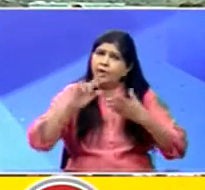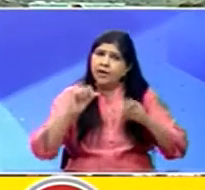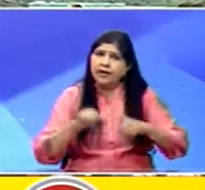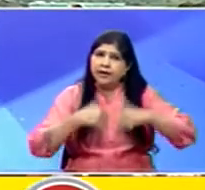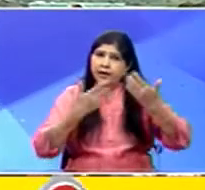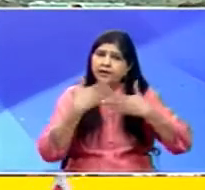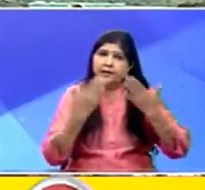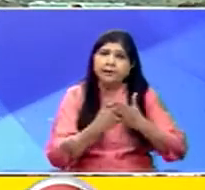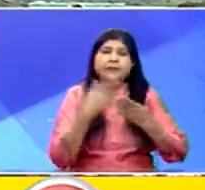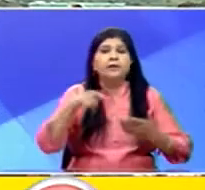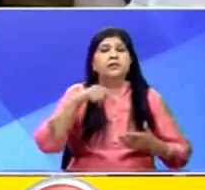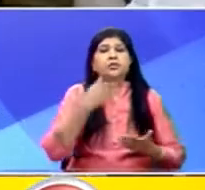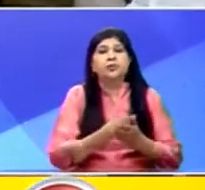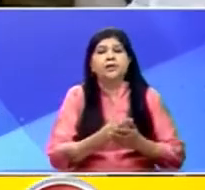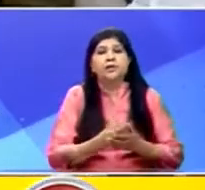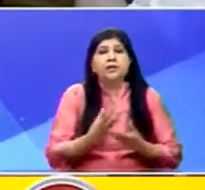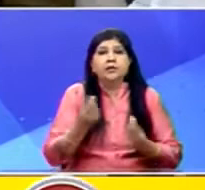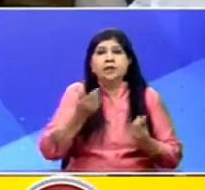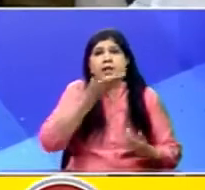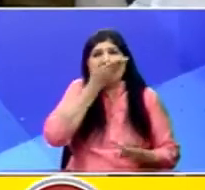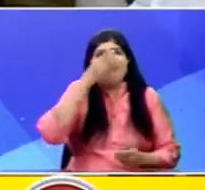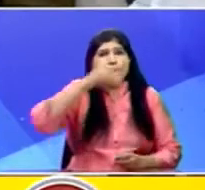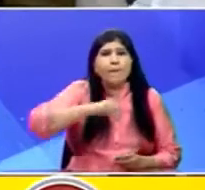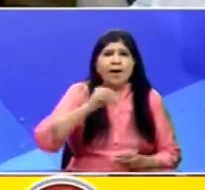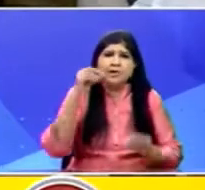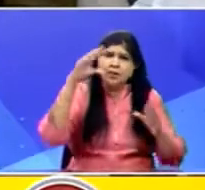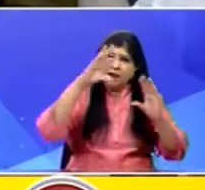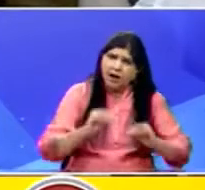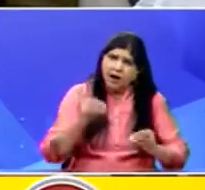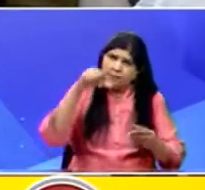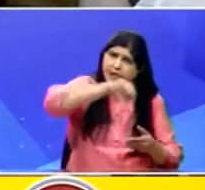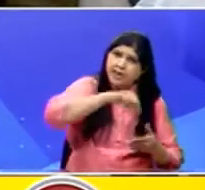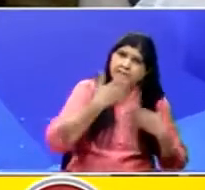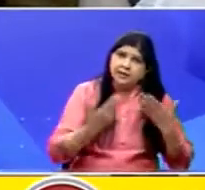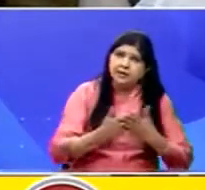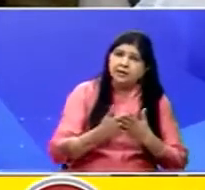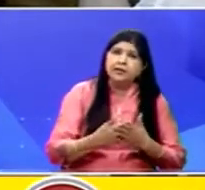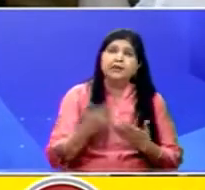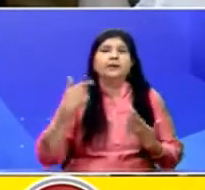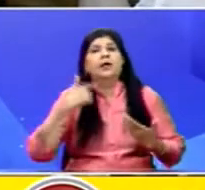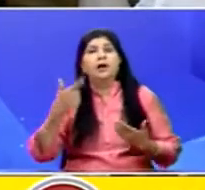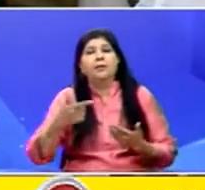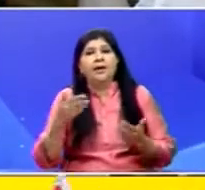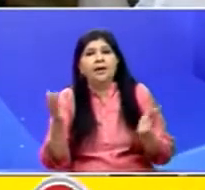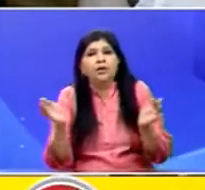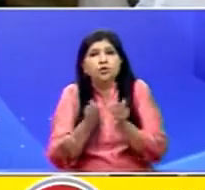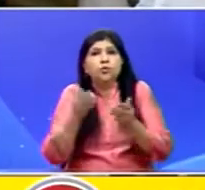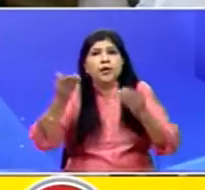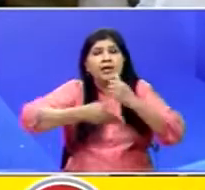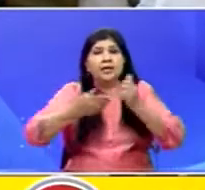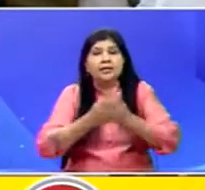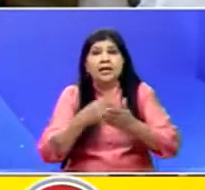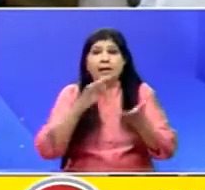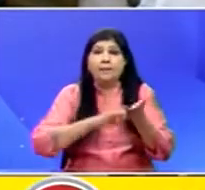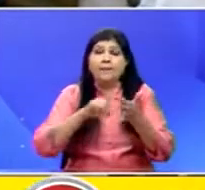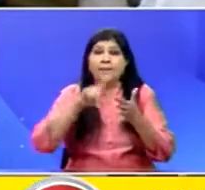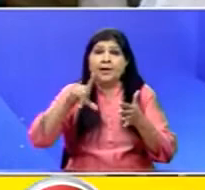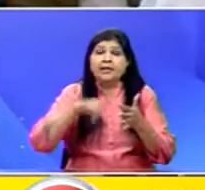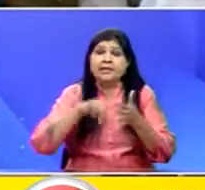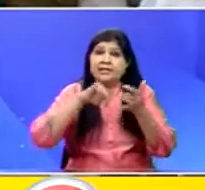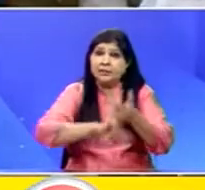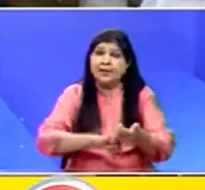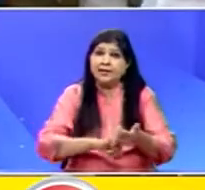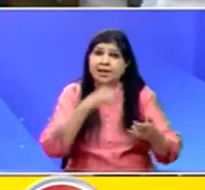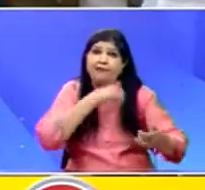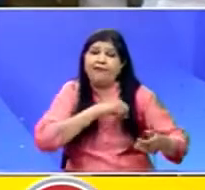और इसमें ज्यादा पानी की आवश्यकता भी नहीं होती है। हमारे छोटे किसानों के लिए तो मिलेट्स विशेष रूप